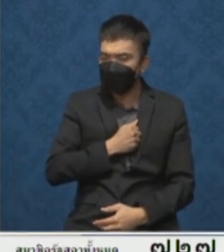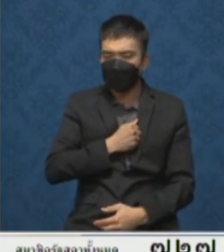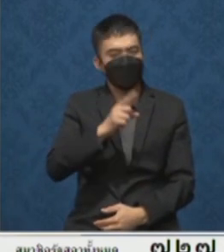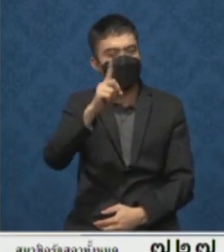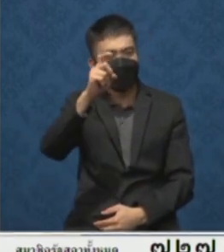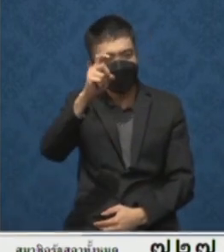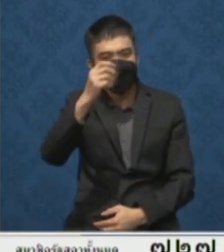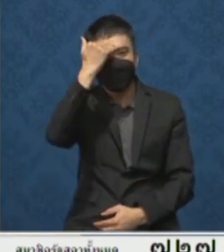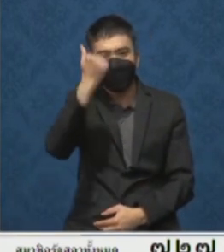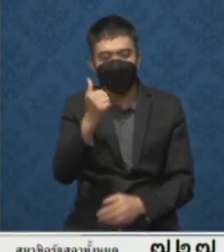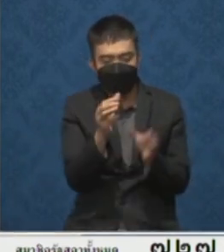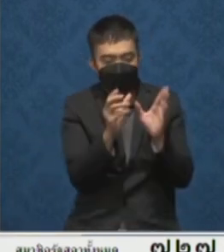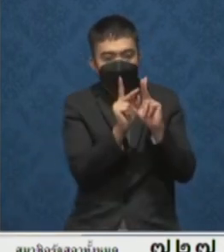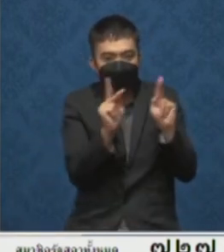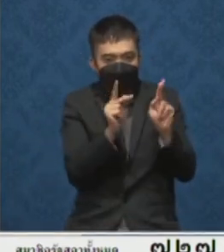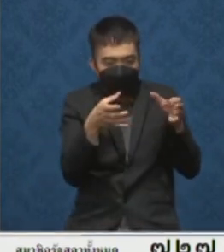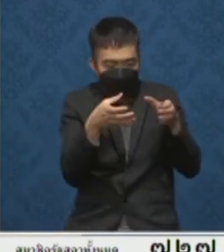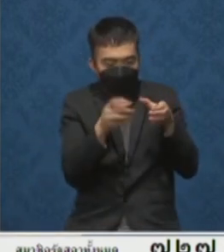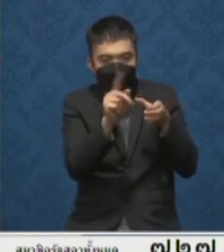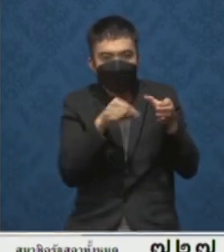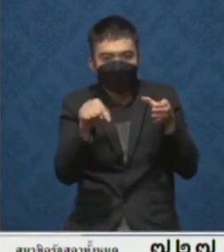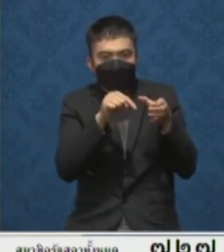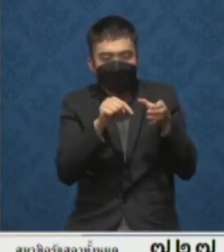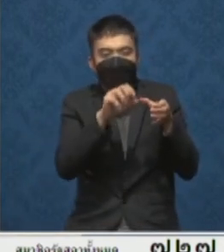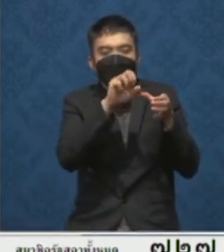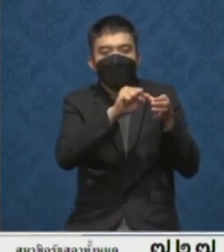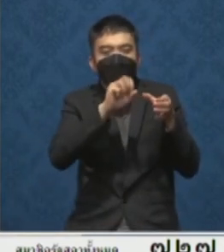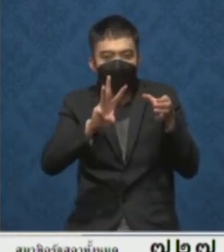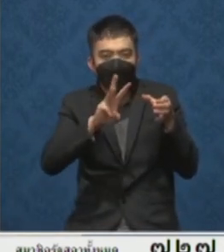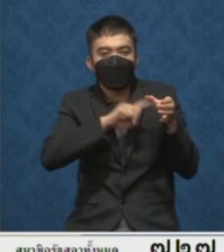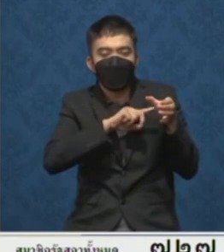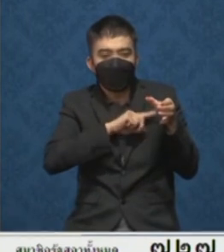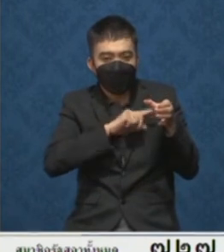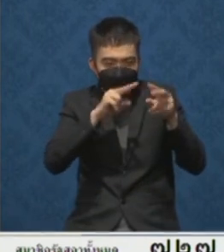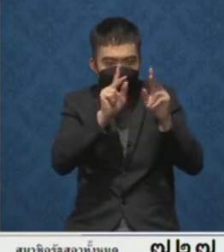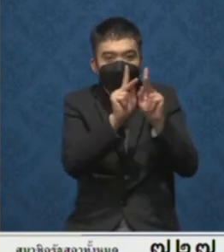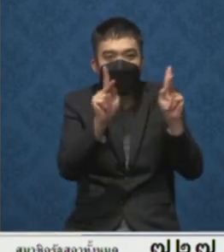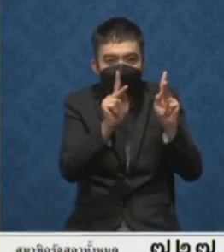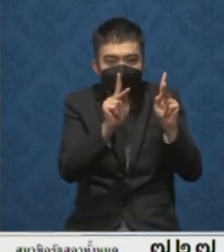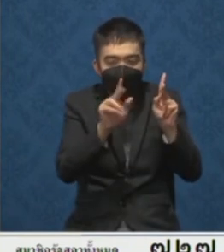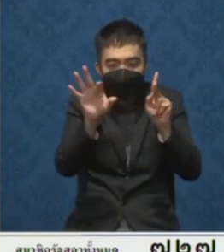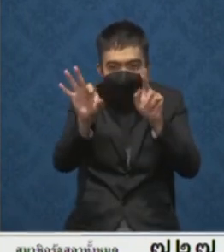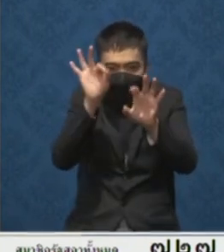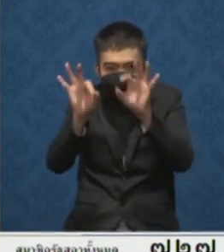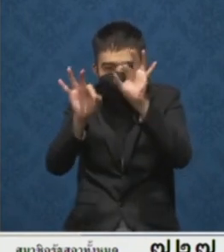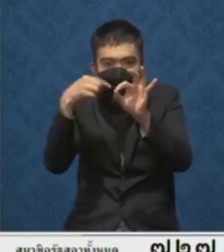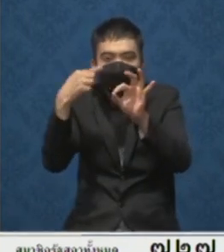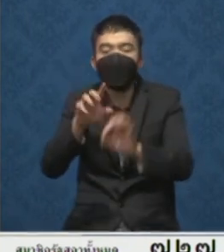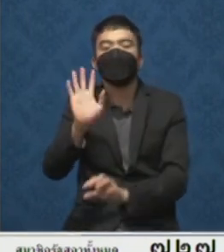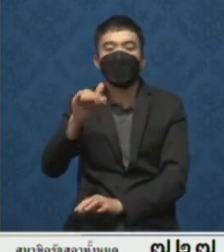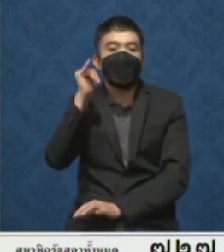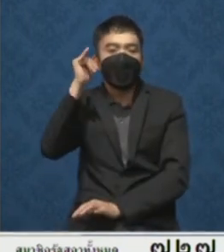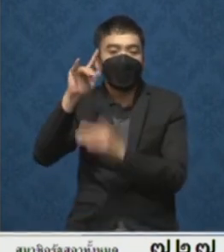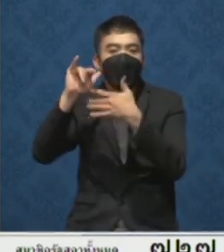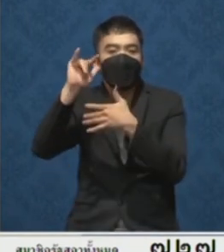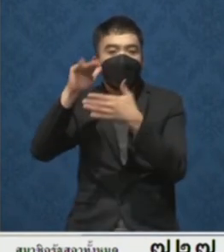ณะกรรมการสรรหาสว.หลายคนเลือกญาติพี่น้องของตัวเองค่ะท่านประธานและเลือกผู้มีอำนาจไปเป็นสว.และยังเลือก